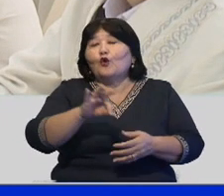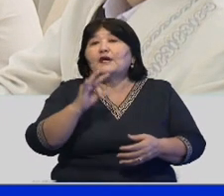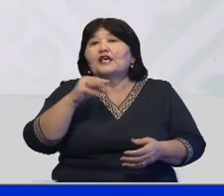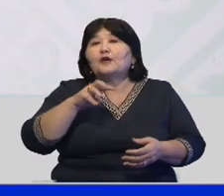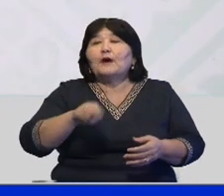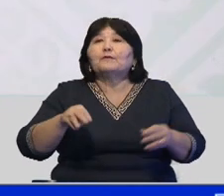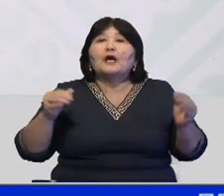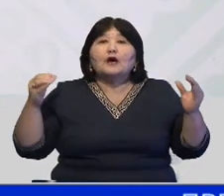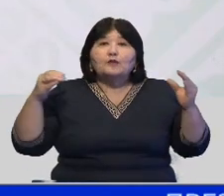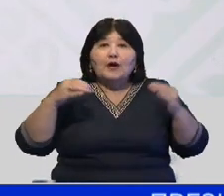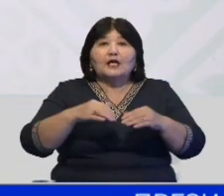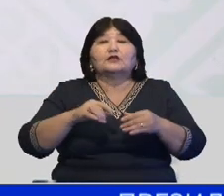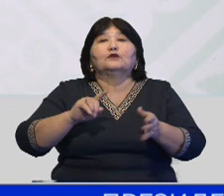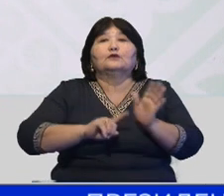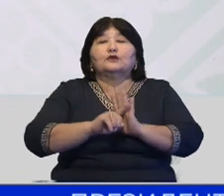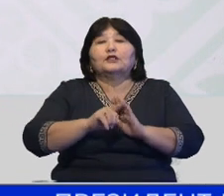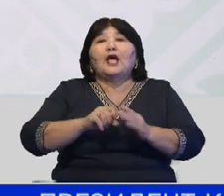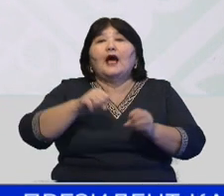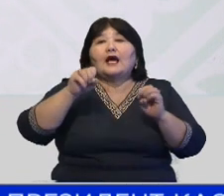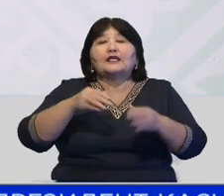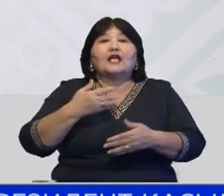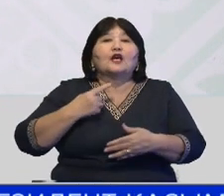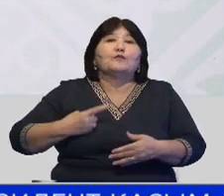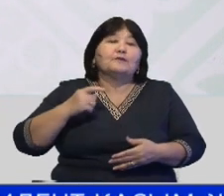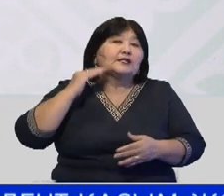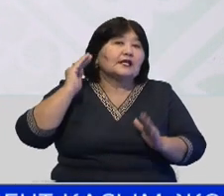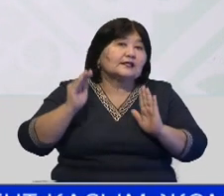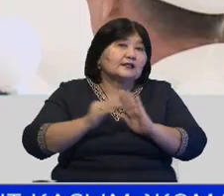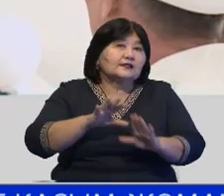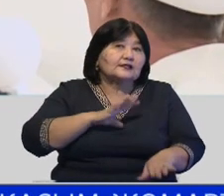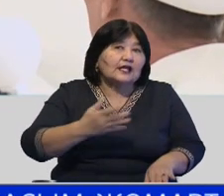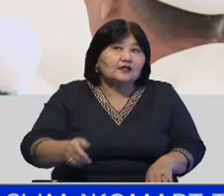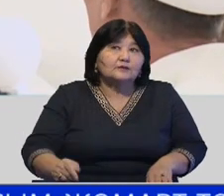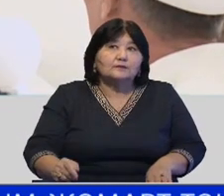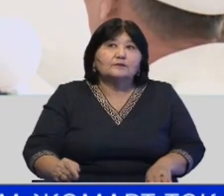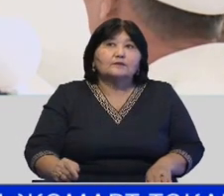имамдары бас қосып, арнайы мамандардан дәріс тыңдады.